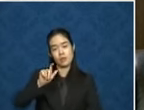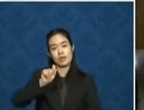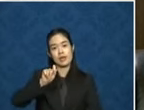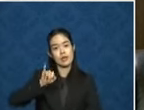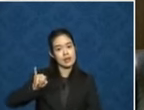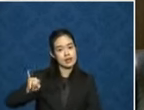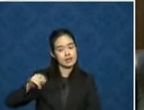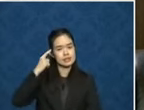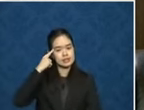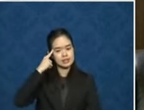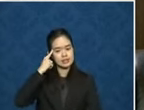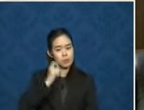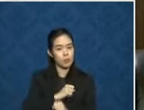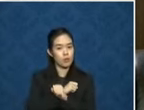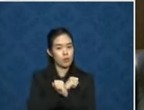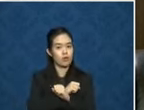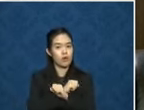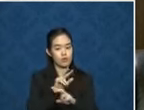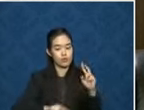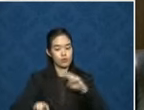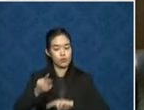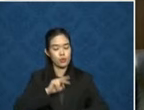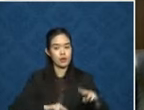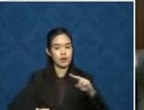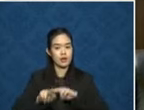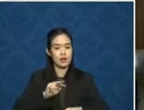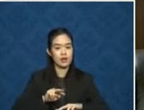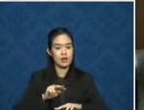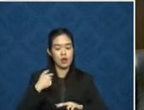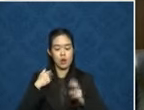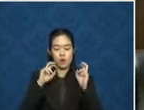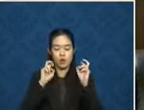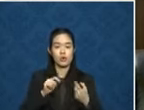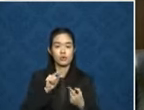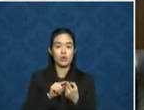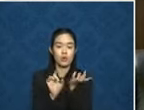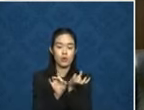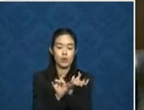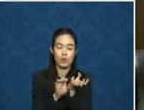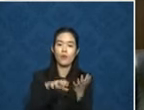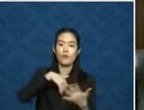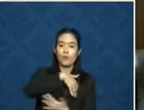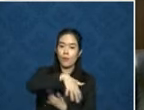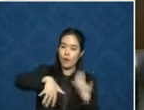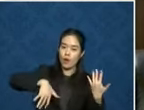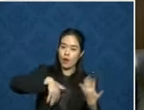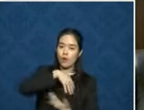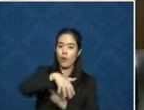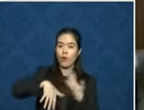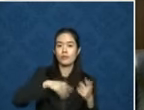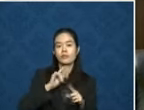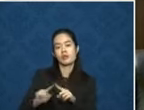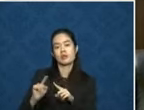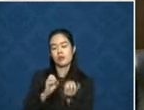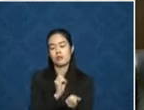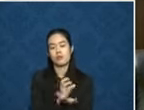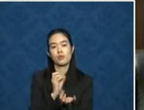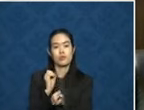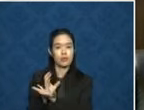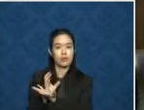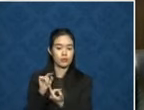ยในการผลิตการควบคุมเรื่องของคุณภาพของสิ่งแวดล้อมที่จะมีผลกระทบต่อผล